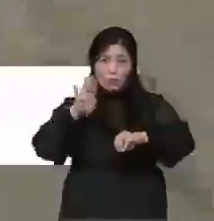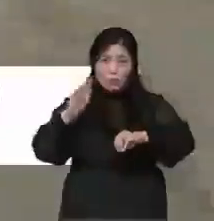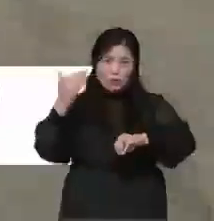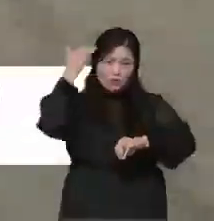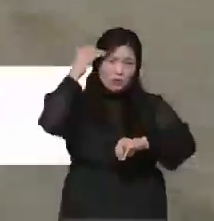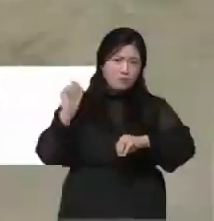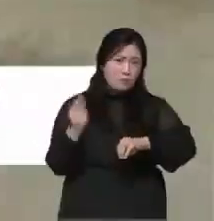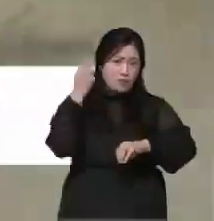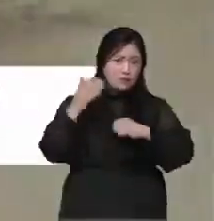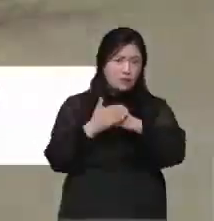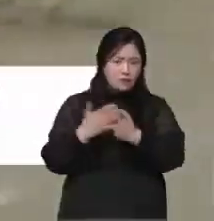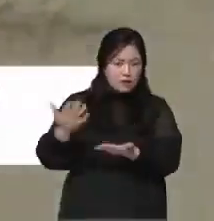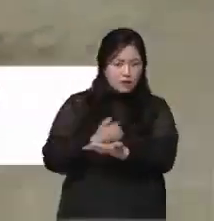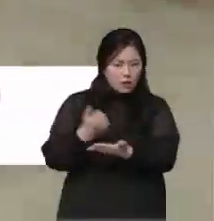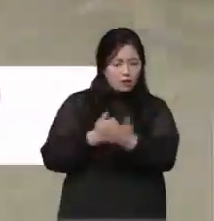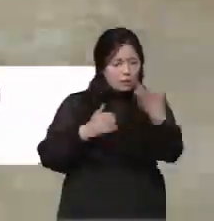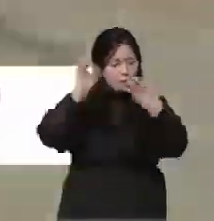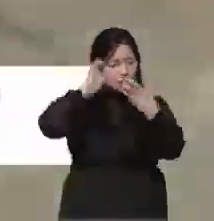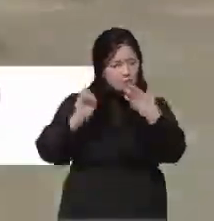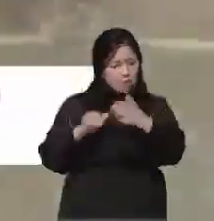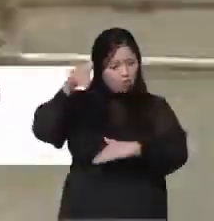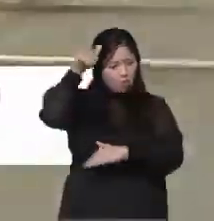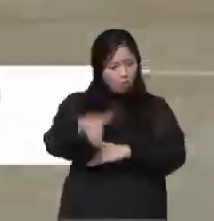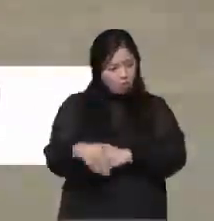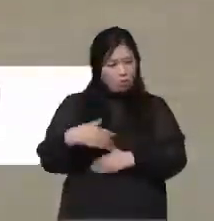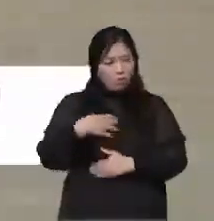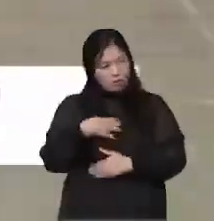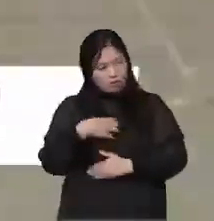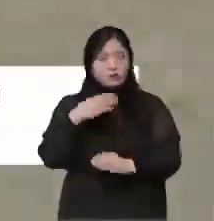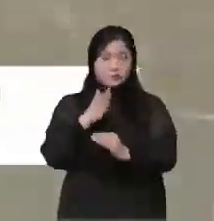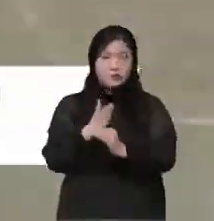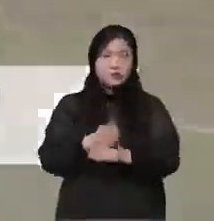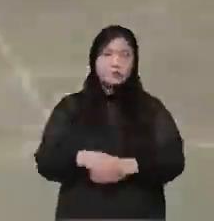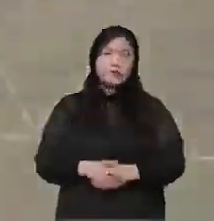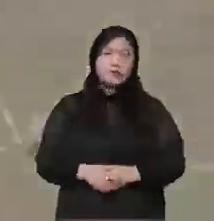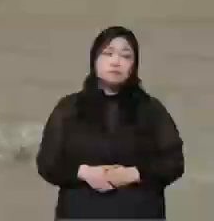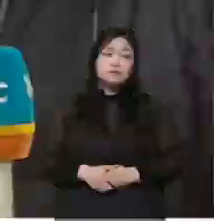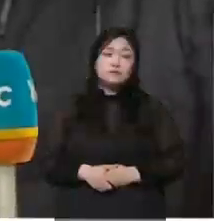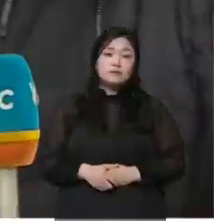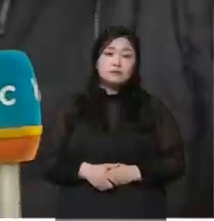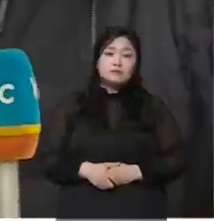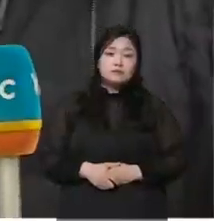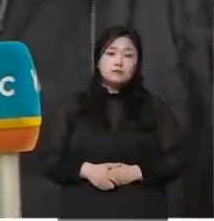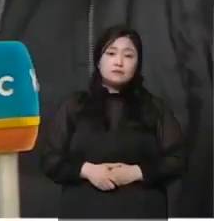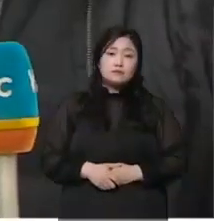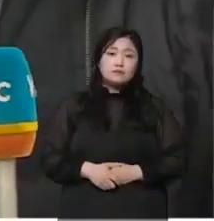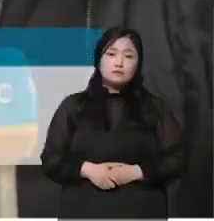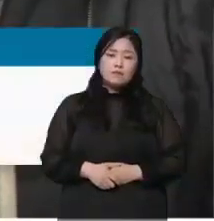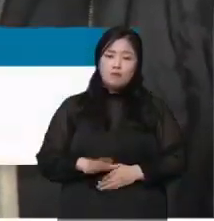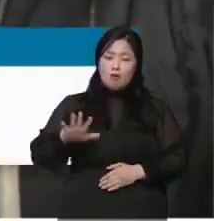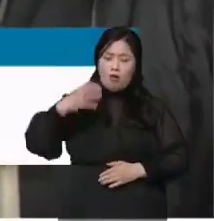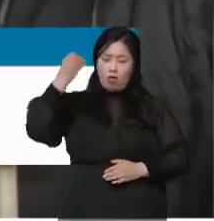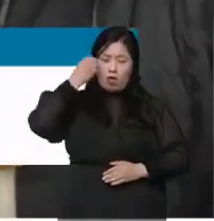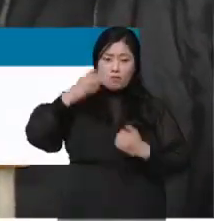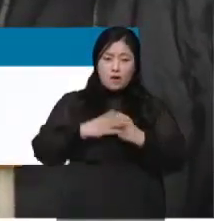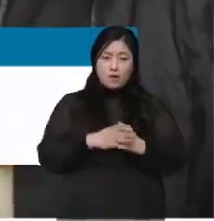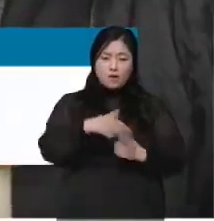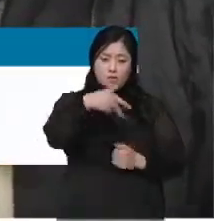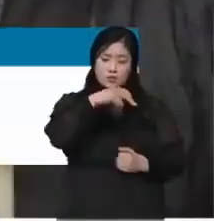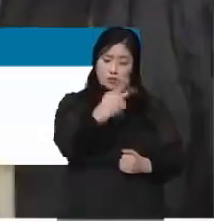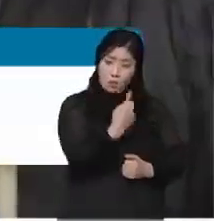모자반 때문에 수확량이 80%가량 줄 것이라고 우려하고 있습니다. 그건 어마어마하죠. 지도나